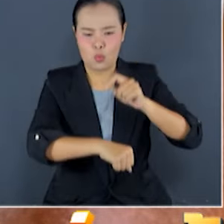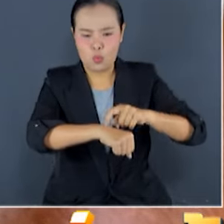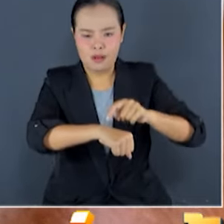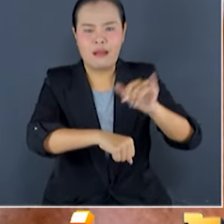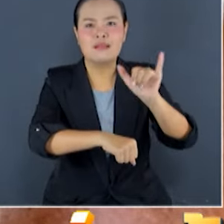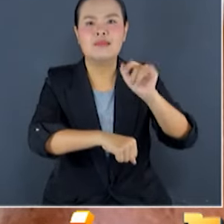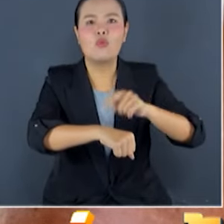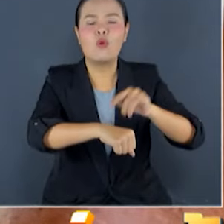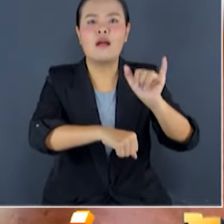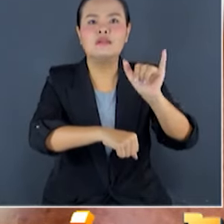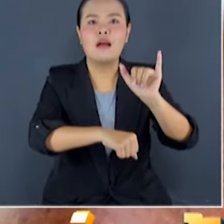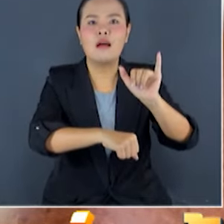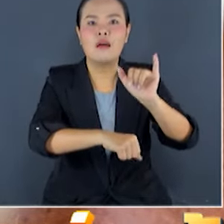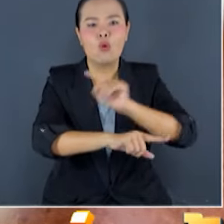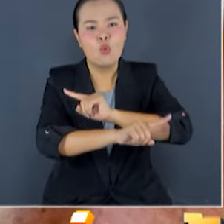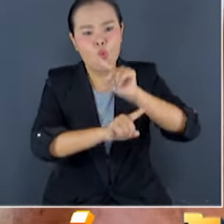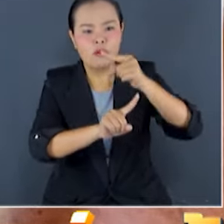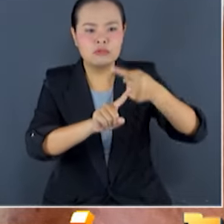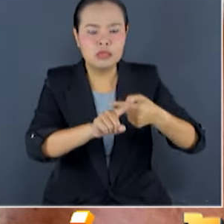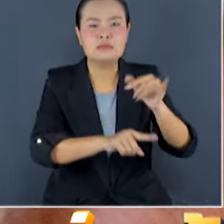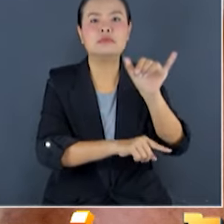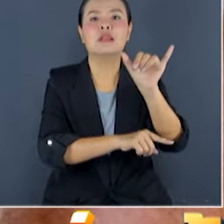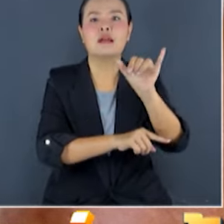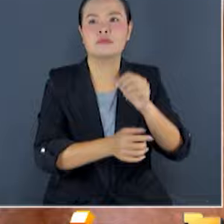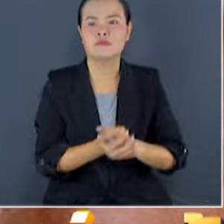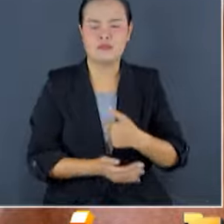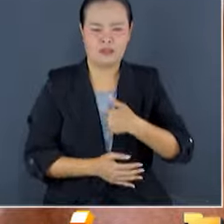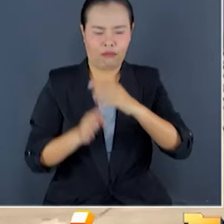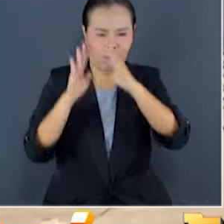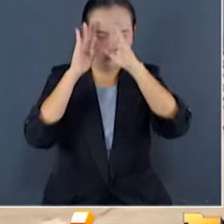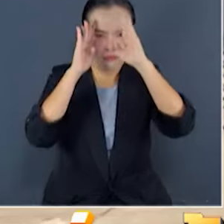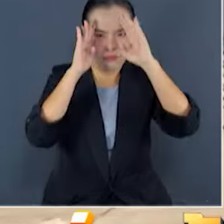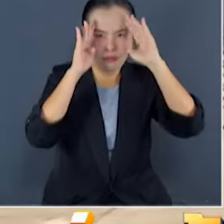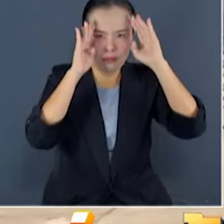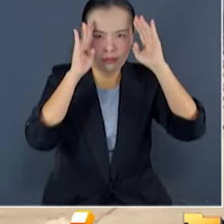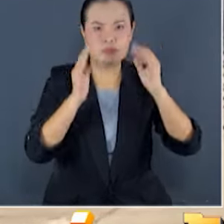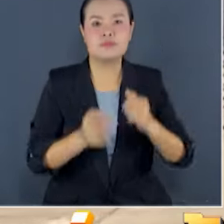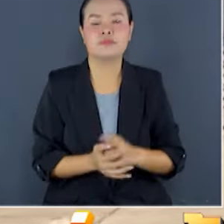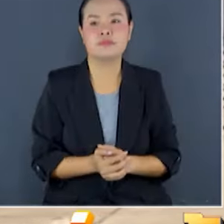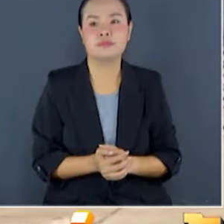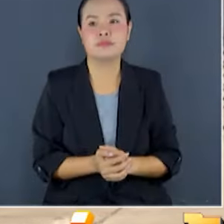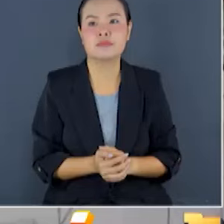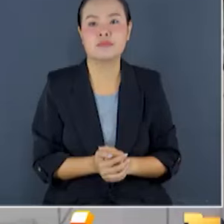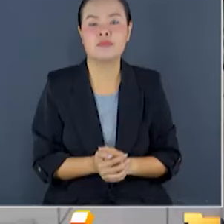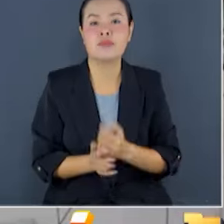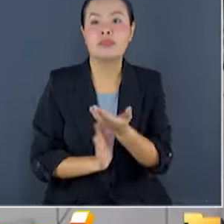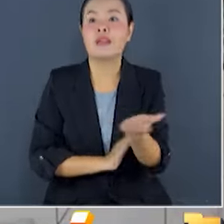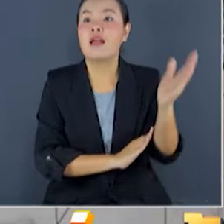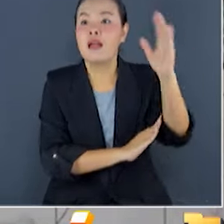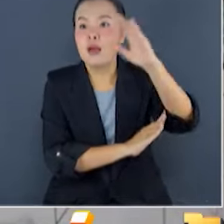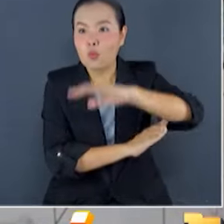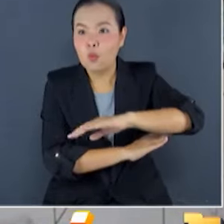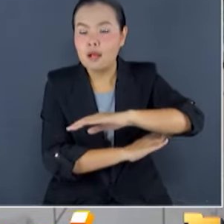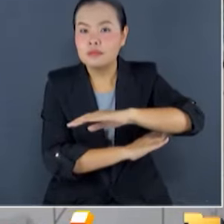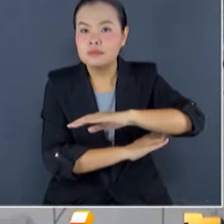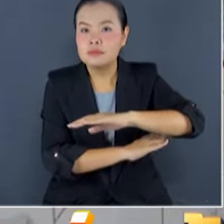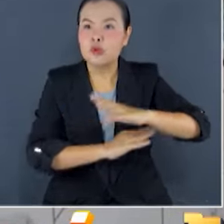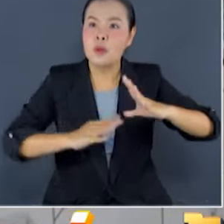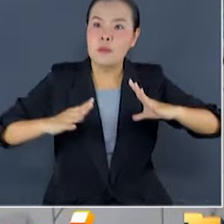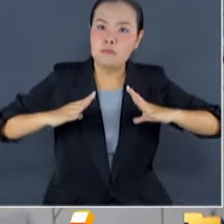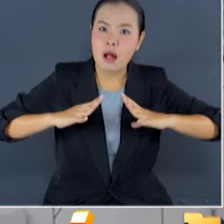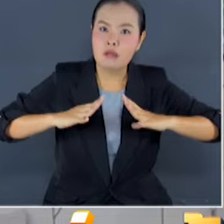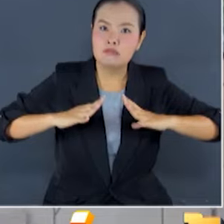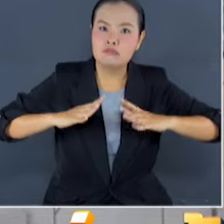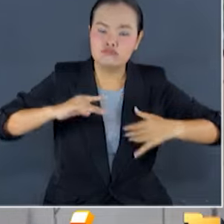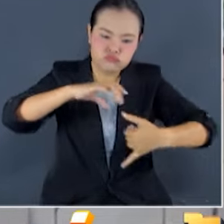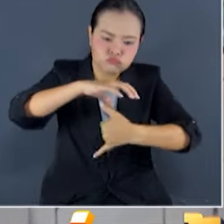ยยังหาเวลาไม่ได้เลยเพราะว่างานพ่อเยอะ ขณะที่ตลอดทั้งวันครับตัวนายมณฑลเนี่ยพักผ่อนอยู่ภายในศาลาวัดไม่ยอม